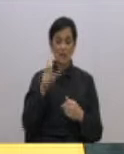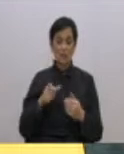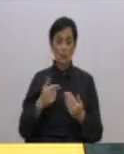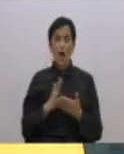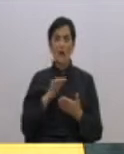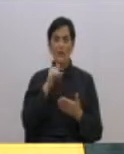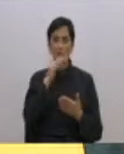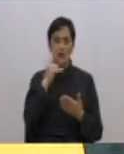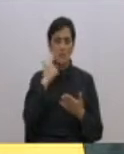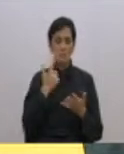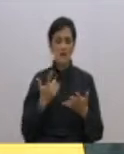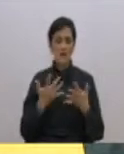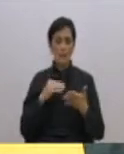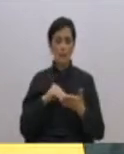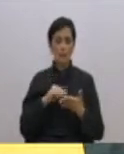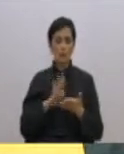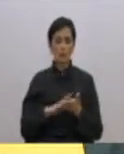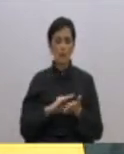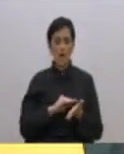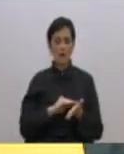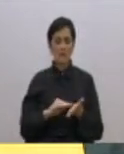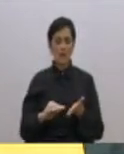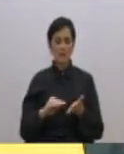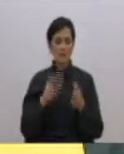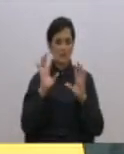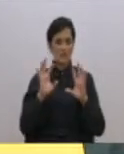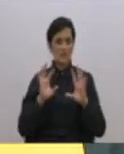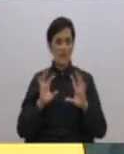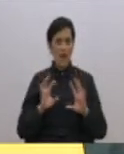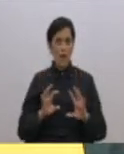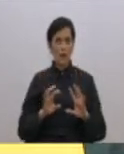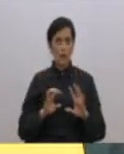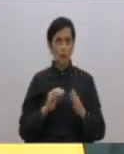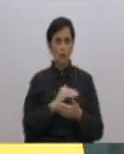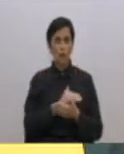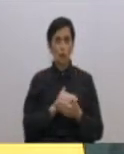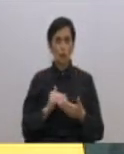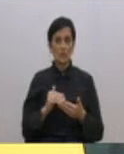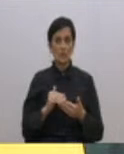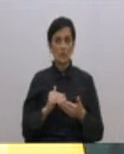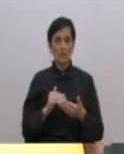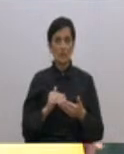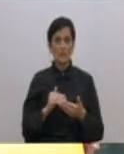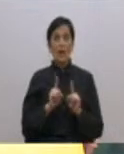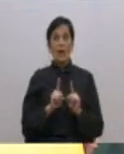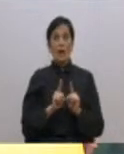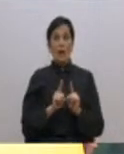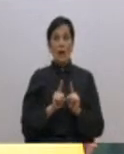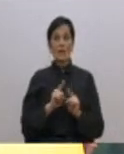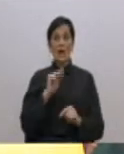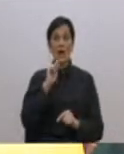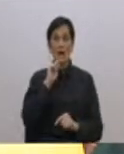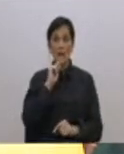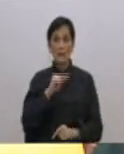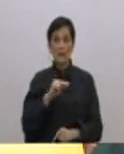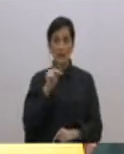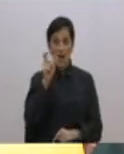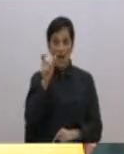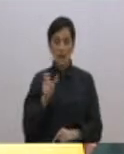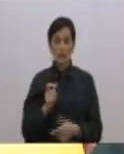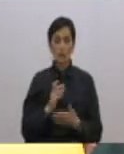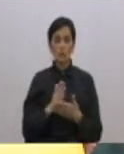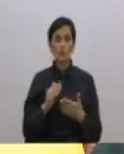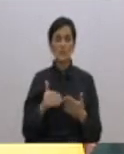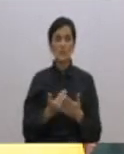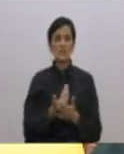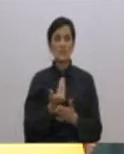დღეს არანაწერი საკანონმდებლო დონეზე. ასევე ბრალდებულთათვის არის სიახლე,